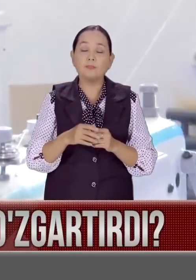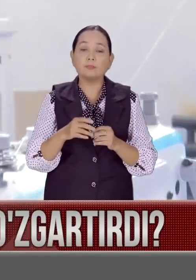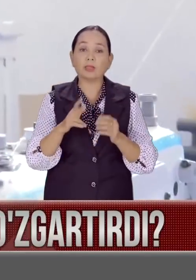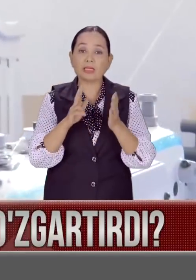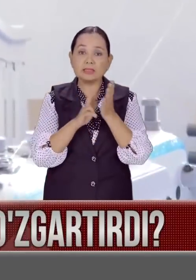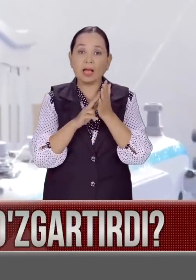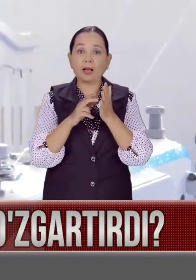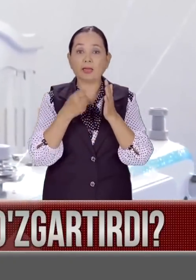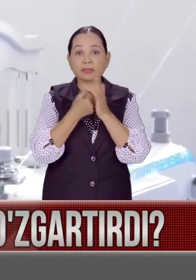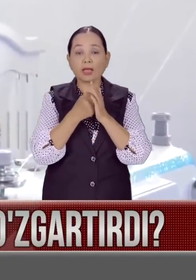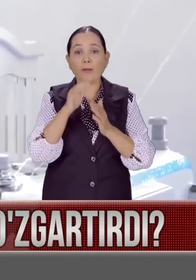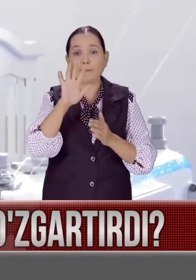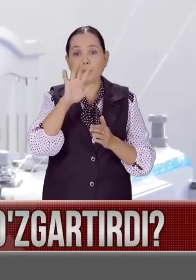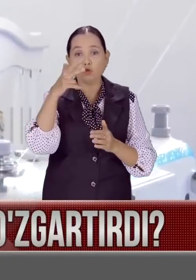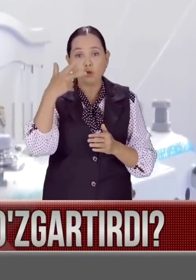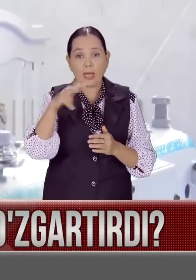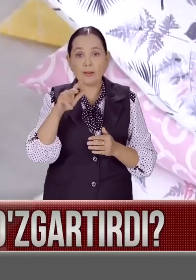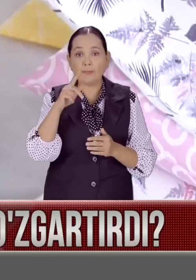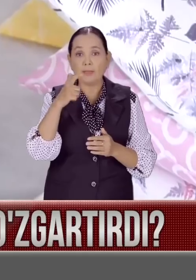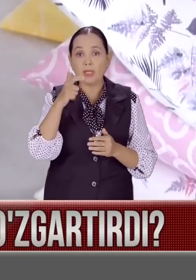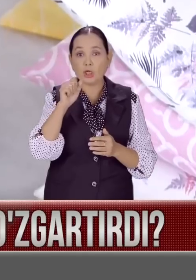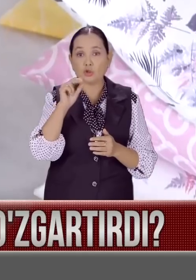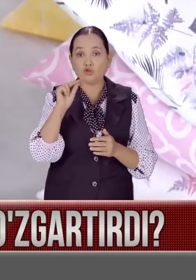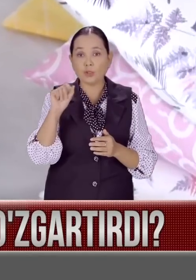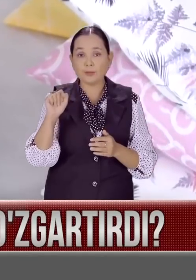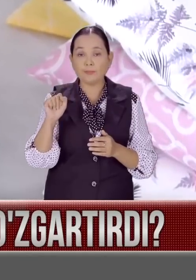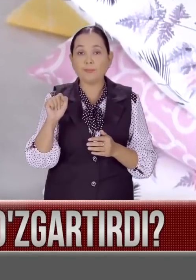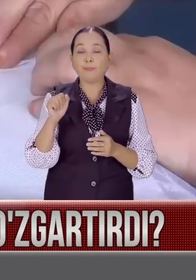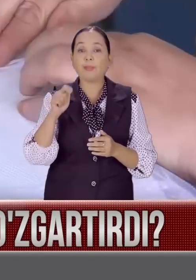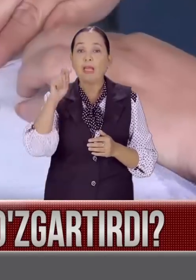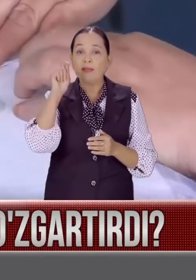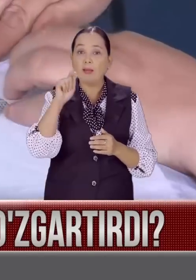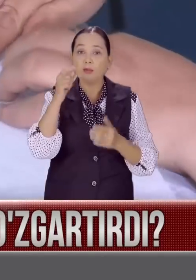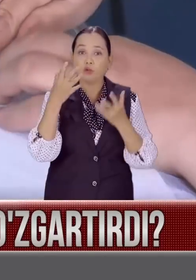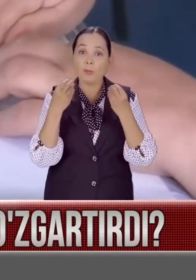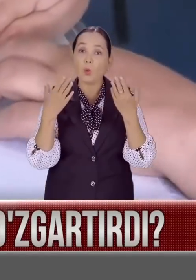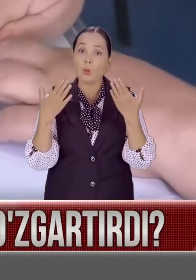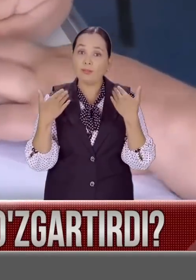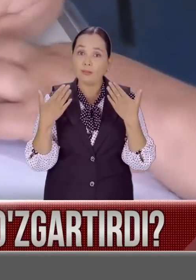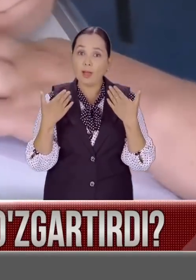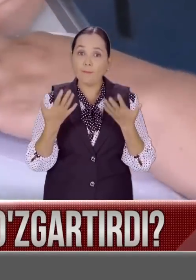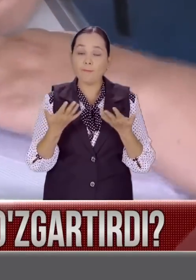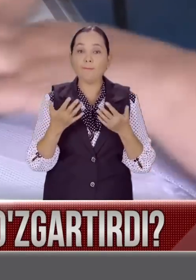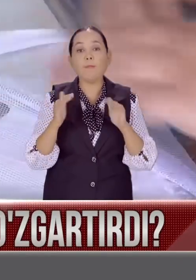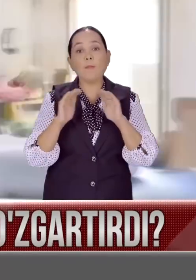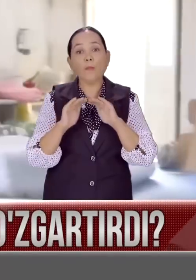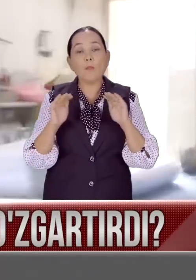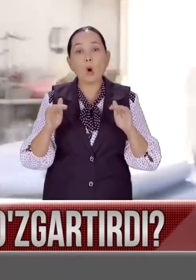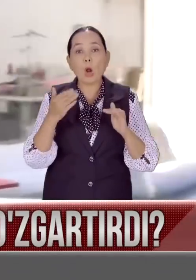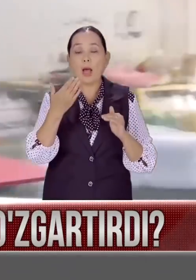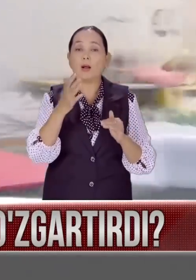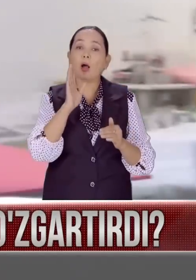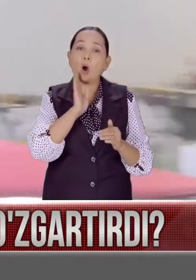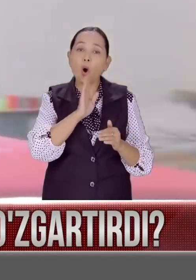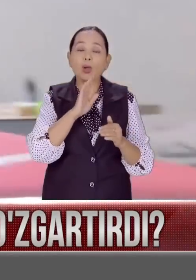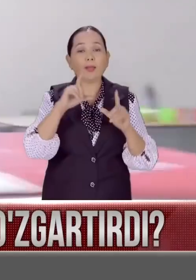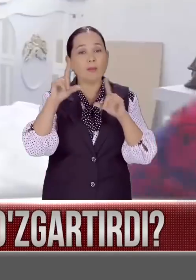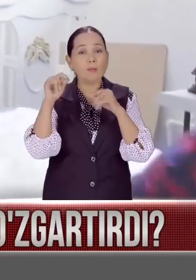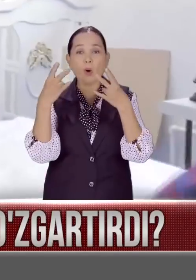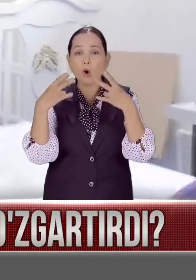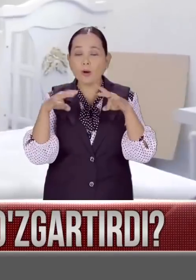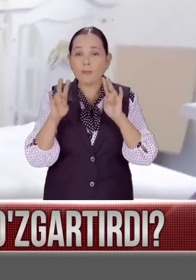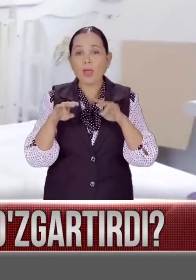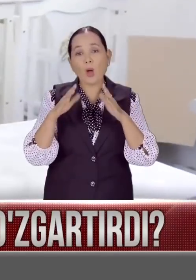8 dan 5:30 gacha zangi. Ha, yakshanmi dam? Ana bolalar qo'ying oyi, anaqa